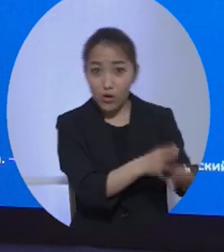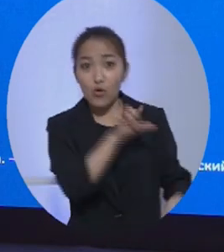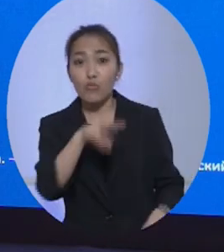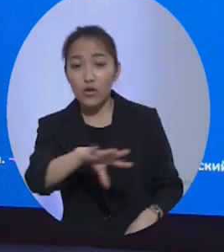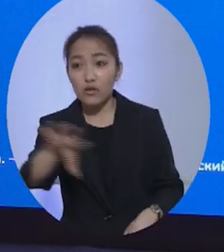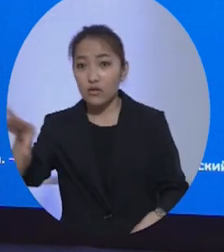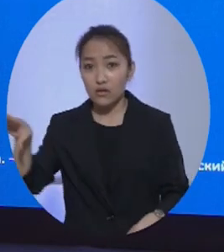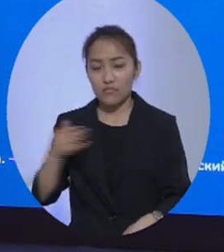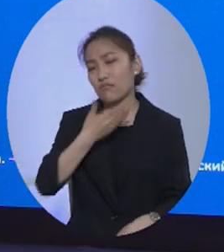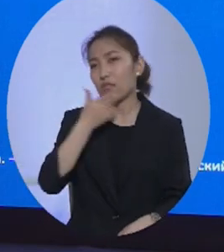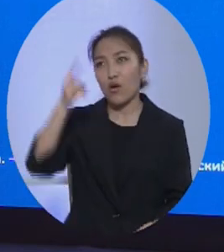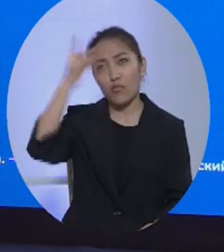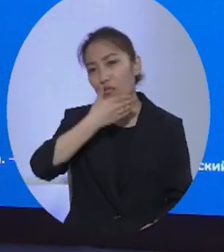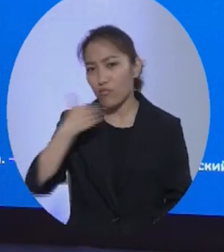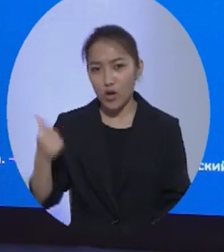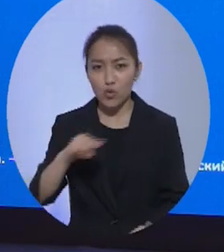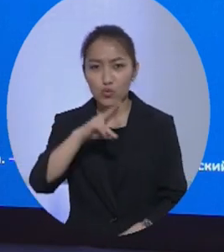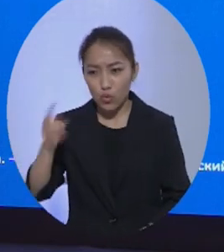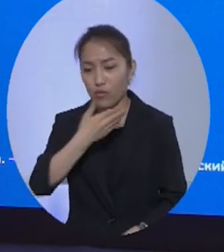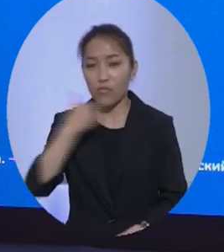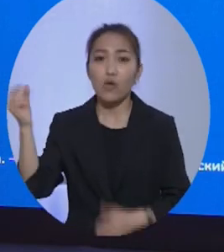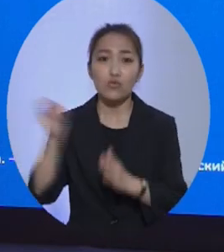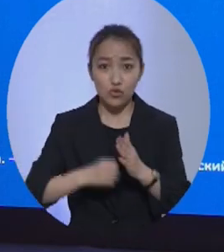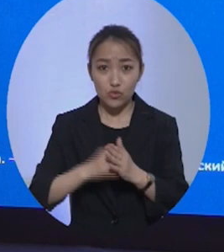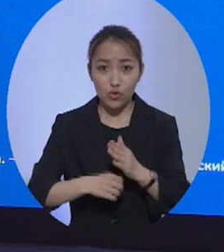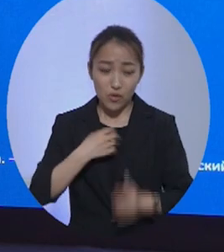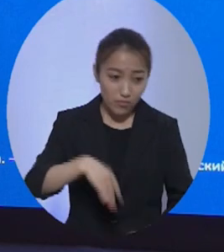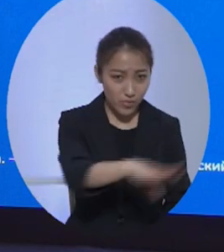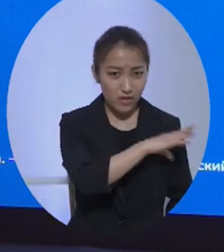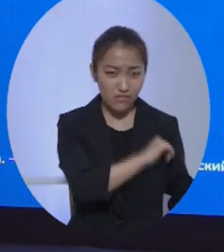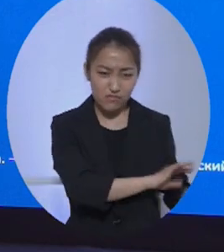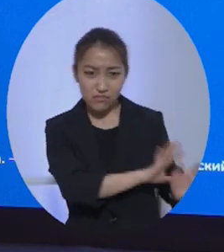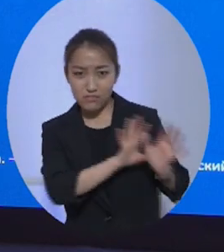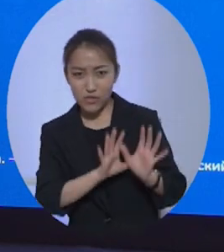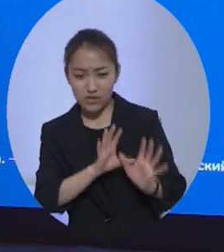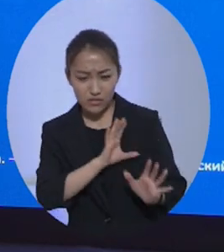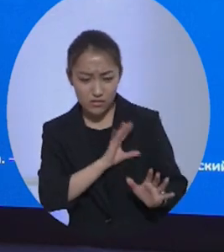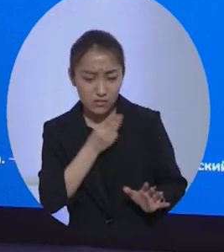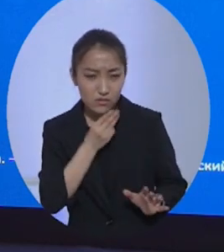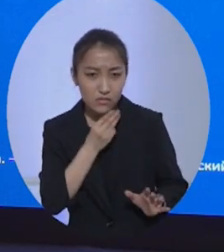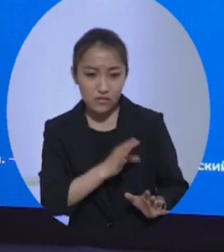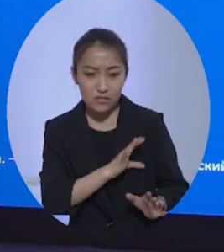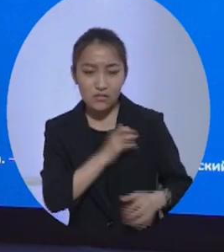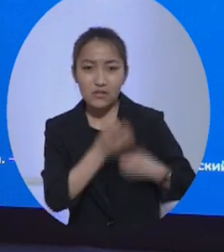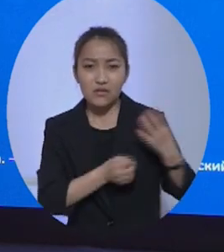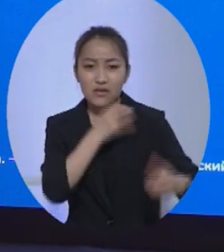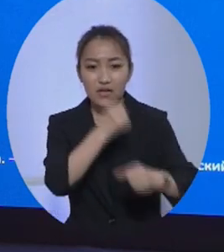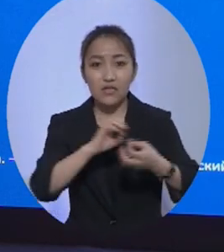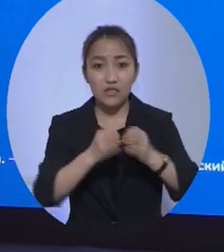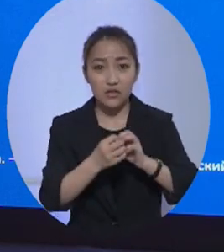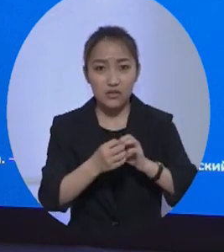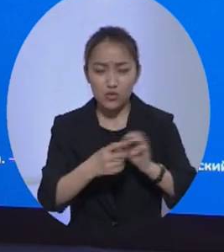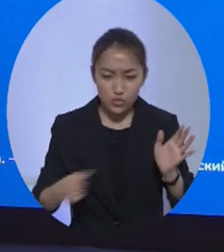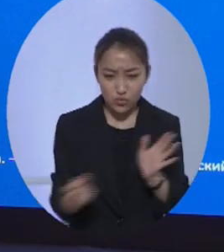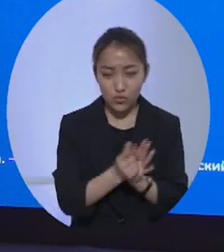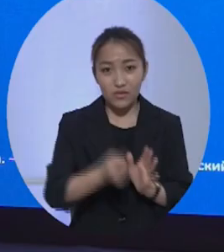бүгд байхгүй болчвол бурханч байхгүй ш үнэн бидтэй бид энэ сэтгэлээсээ бүгдийг хийж байгаа хөөе сэтгэл ийм агуу идэх юм байна.